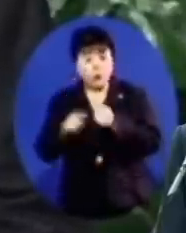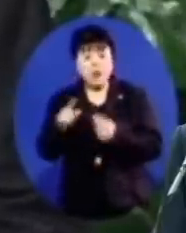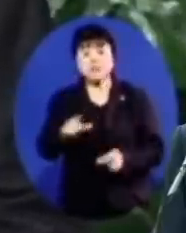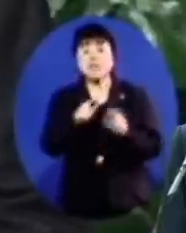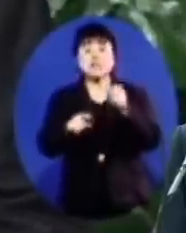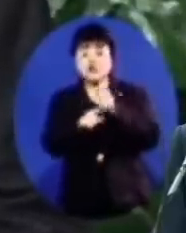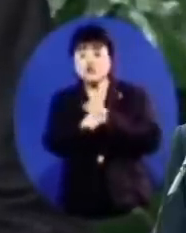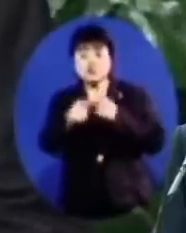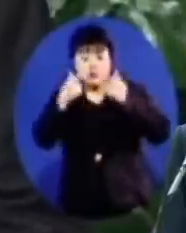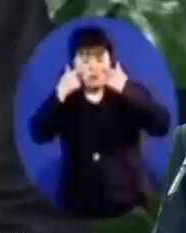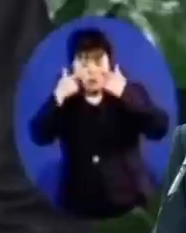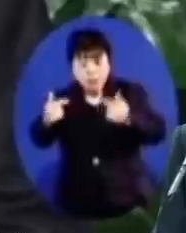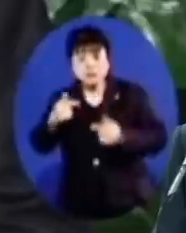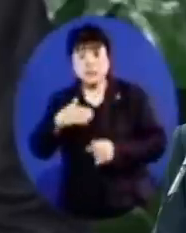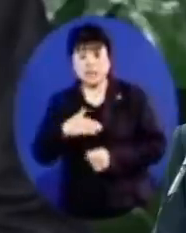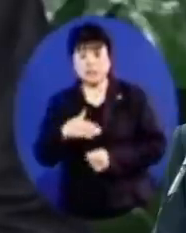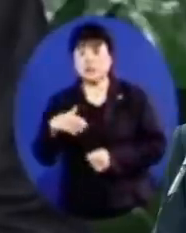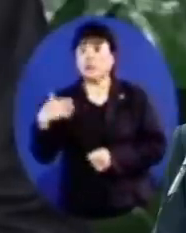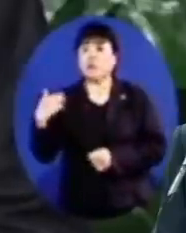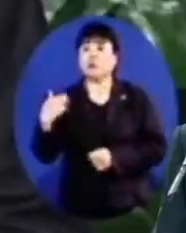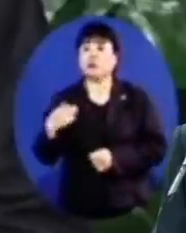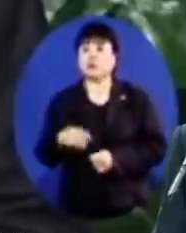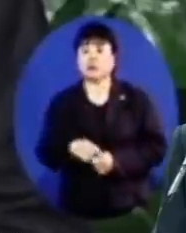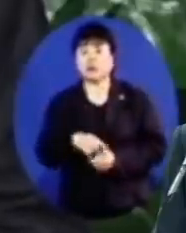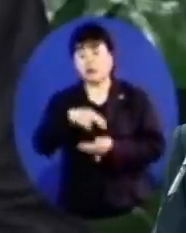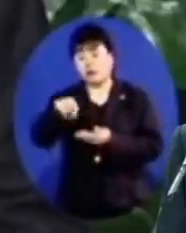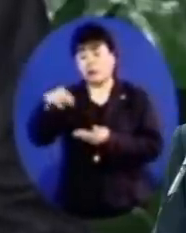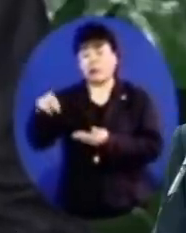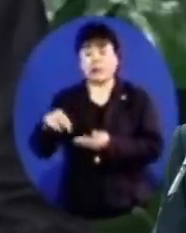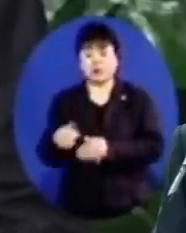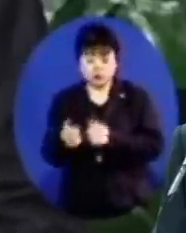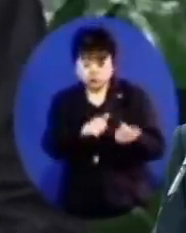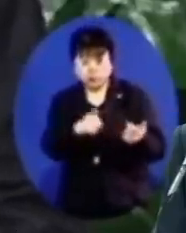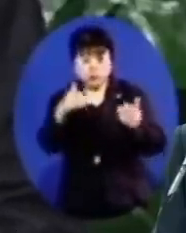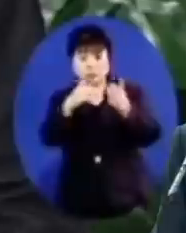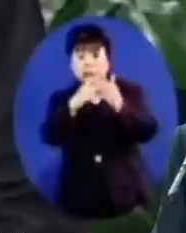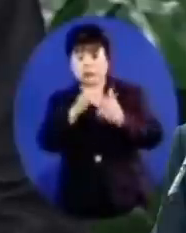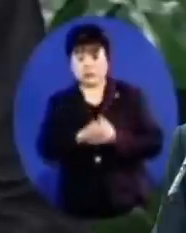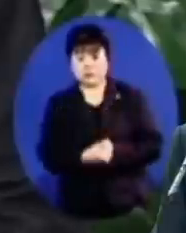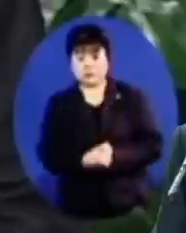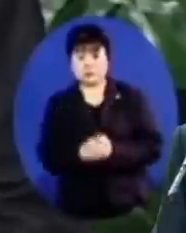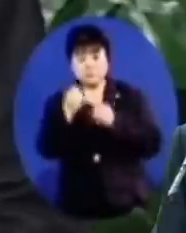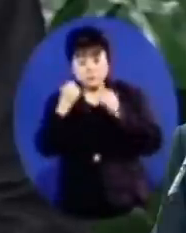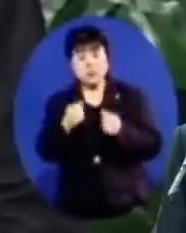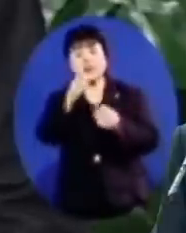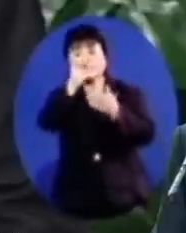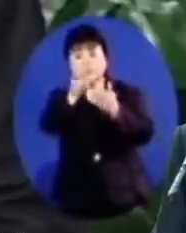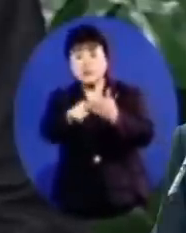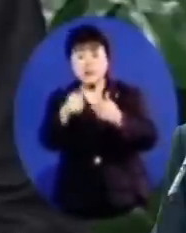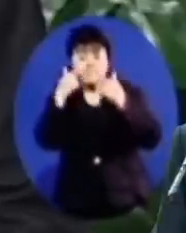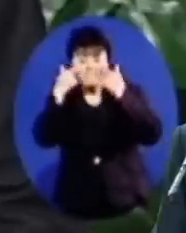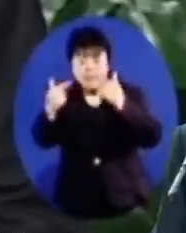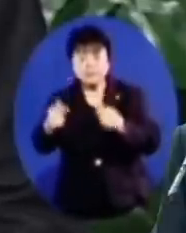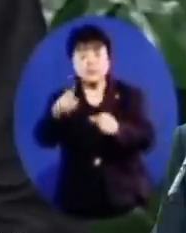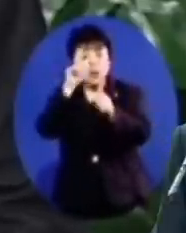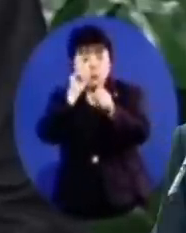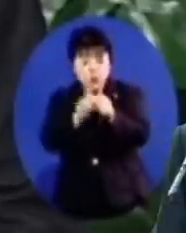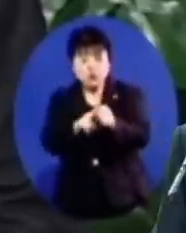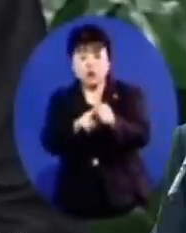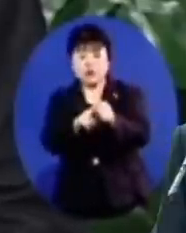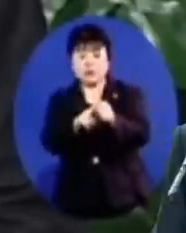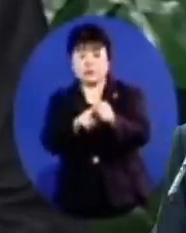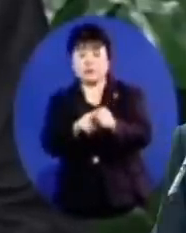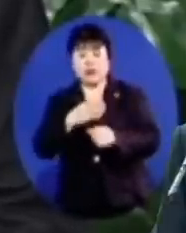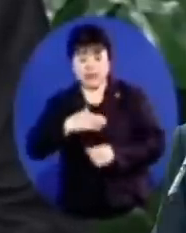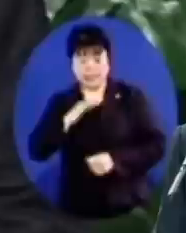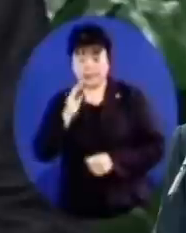이유를 모르고 살다가 사라지는 것입니다. 그러므로 인생을 살아갈 때 반드시 삶의 목적을